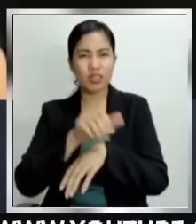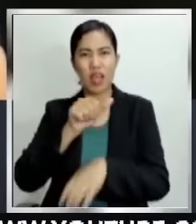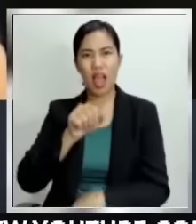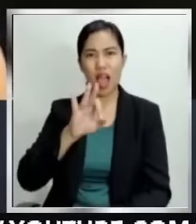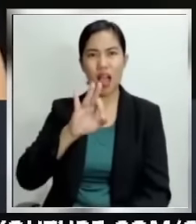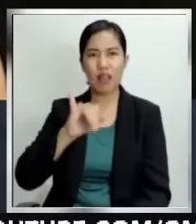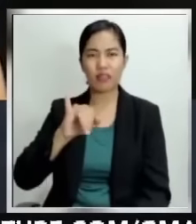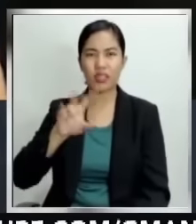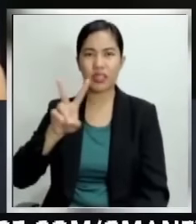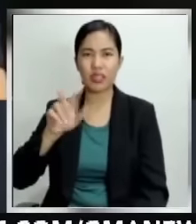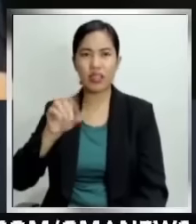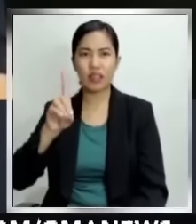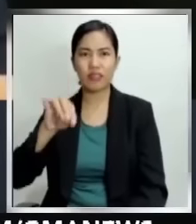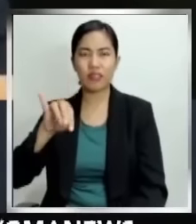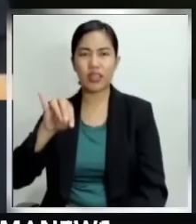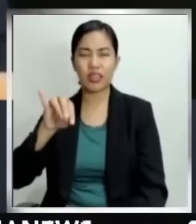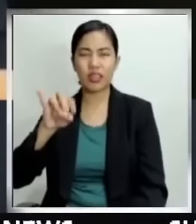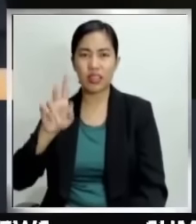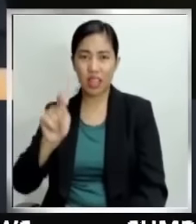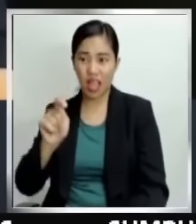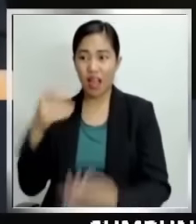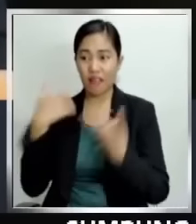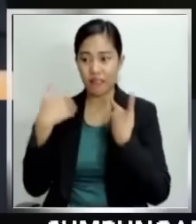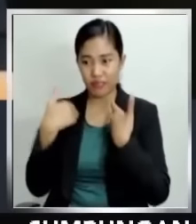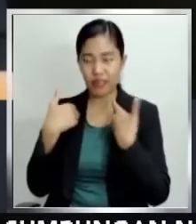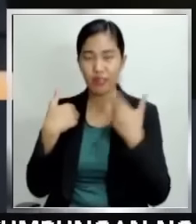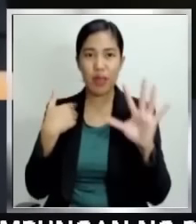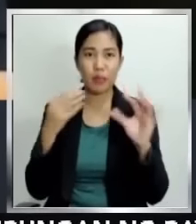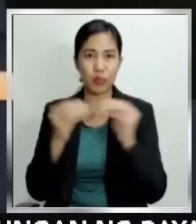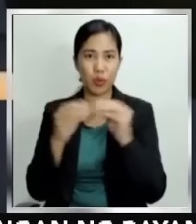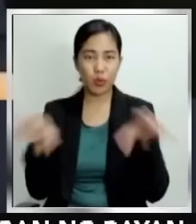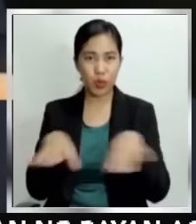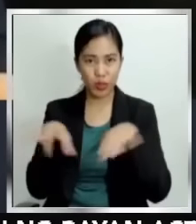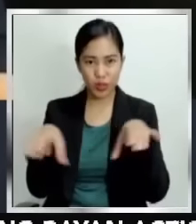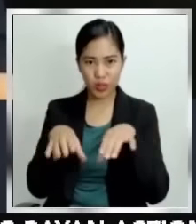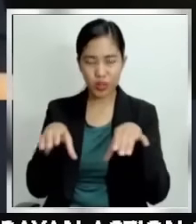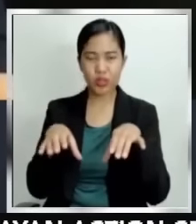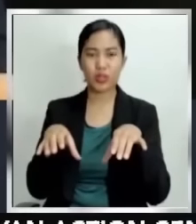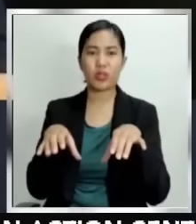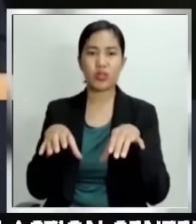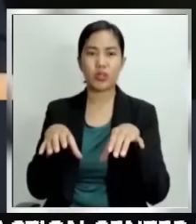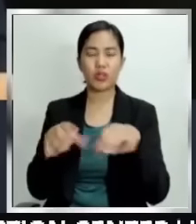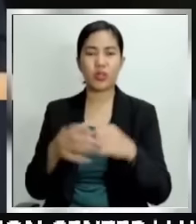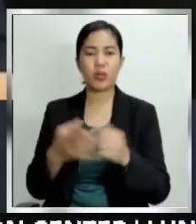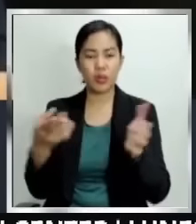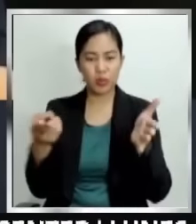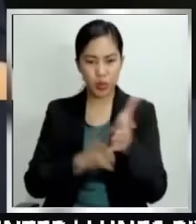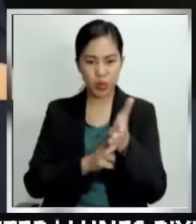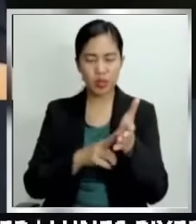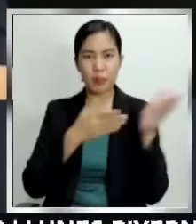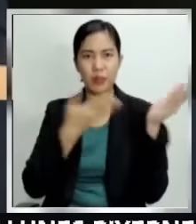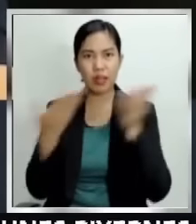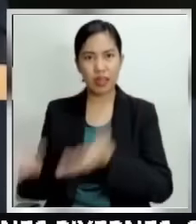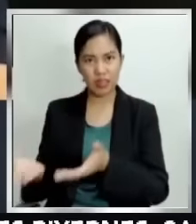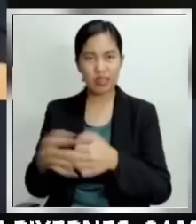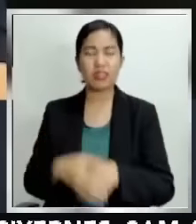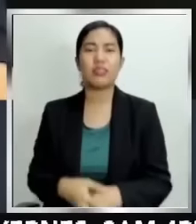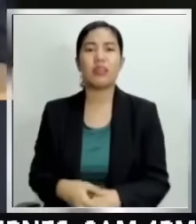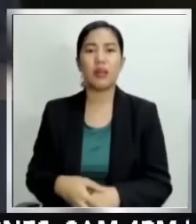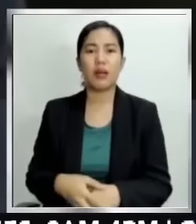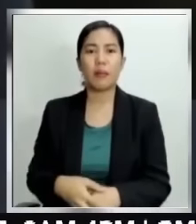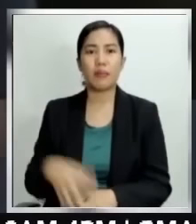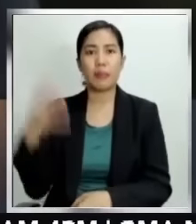trabahador doon, pinapirma sila ng affidavit, dinala sa Batangas para pagsalaysayin nang hindi naman